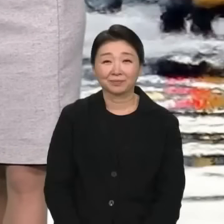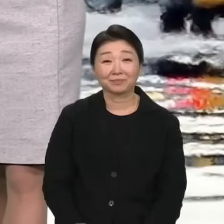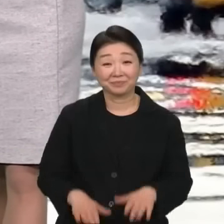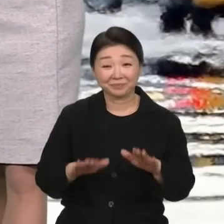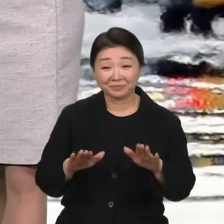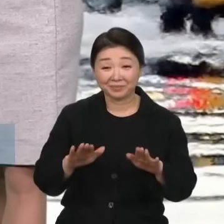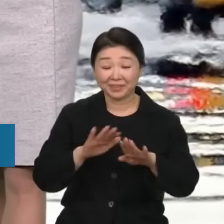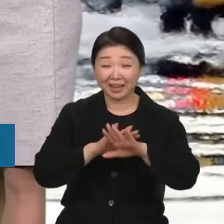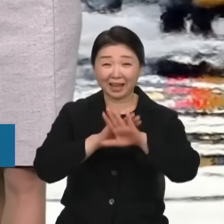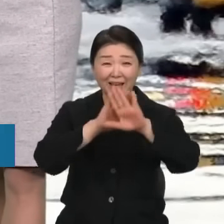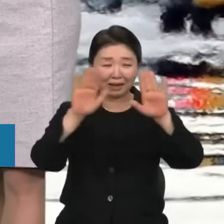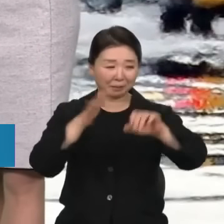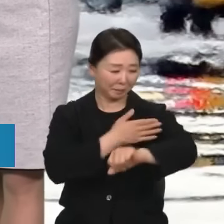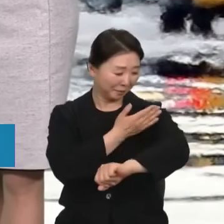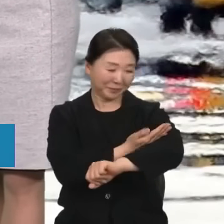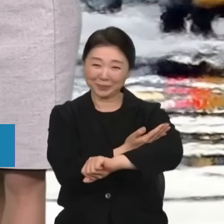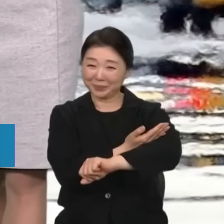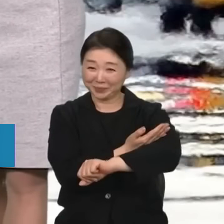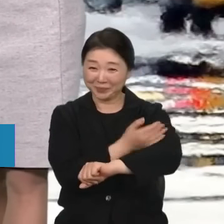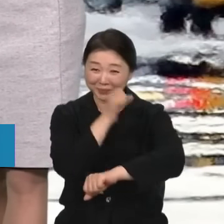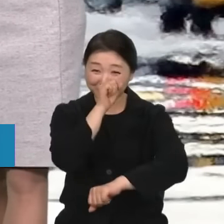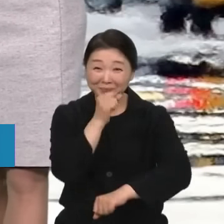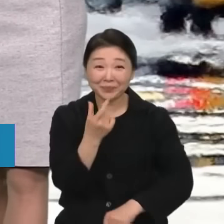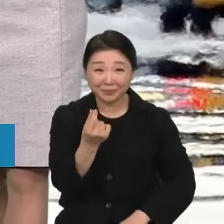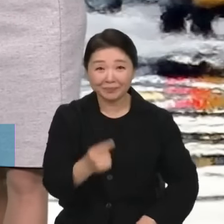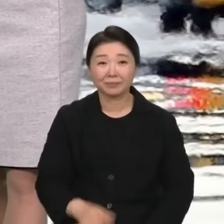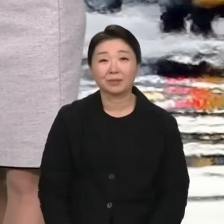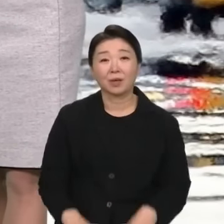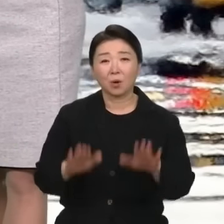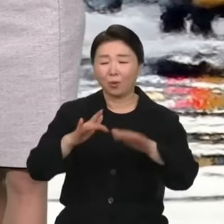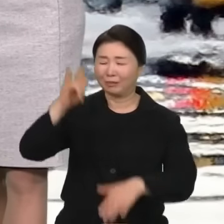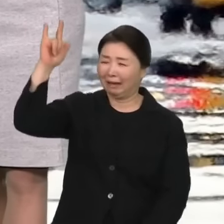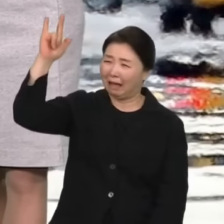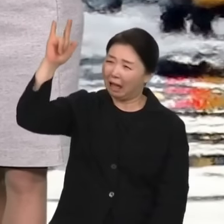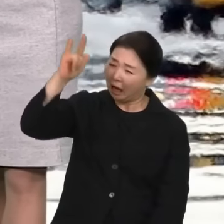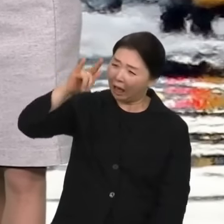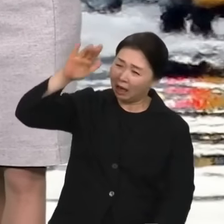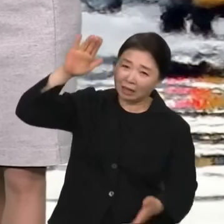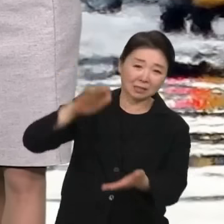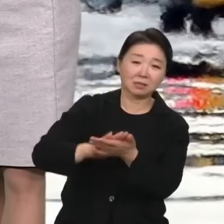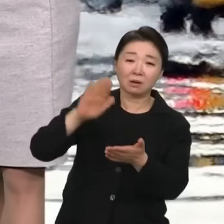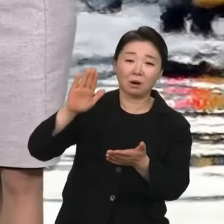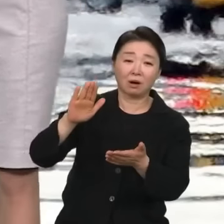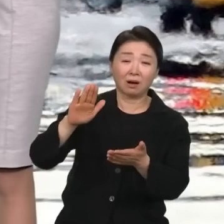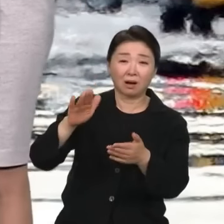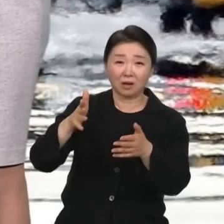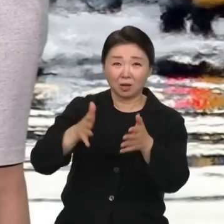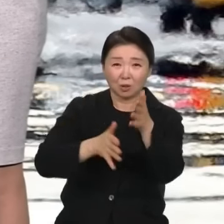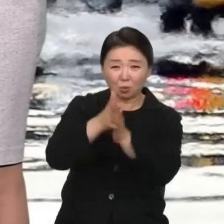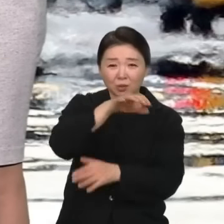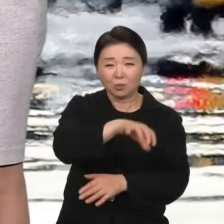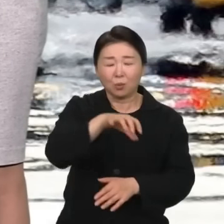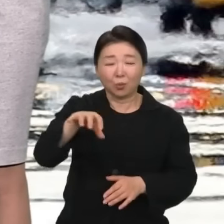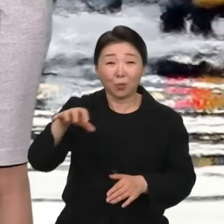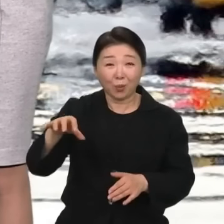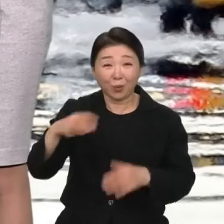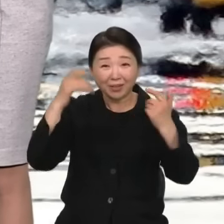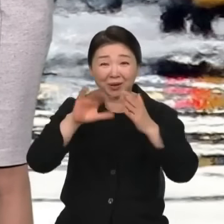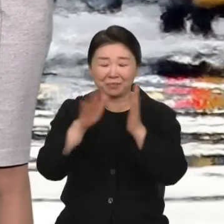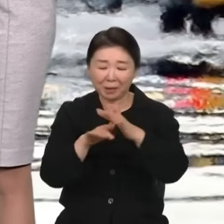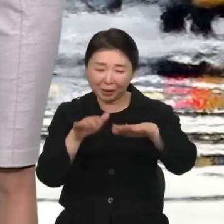이제 한낮엔 반소매 차림이 익숙해지고 있습니다. 오늘도 햇볕이 뜨겁게 내리쬐면서 도심 곳곳에는 여름철에 자주